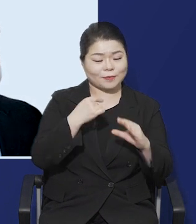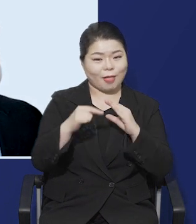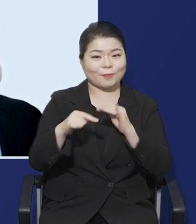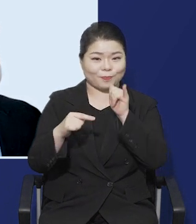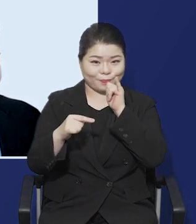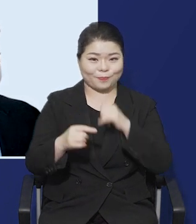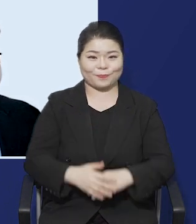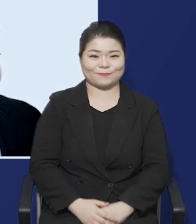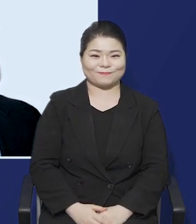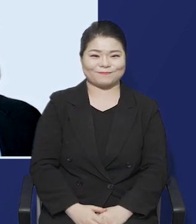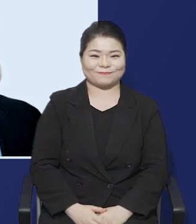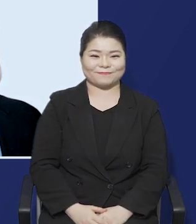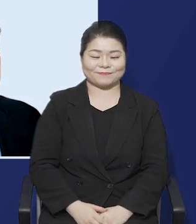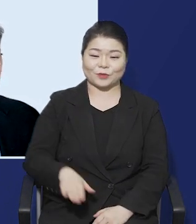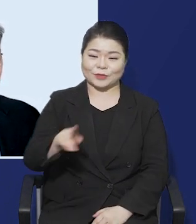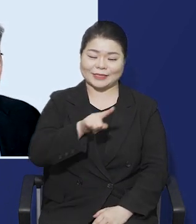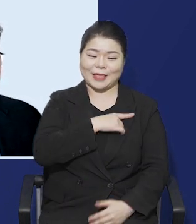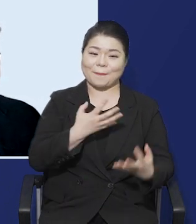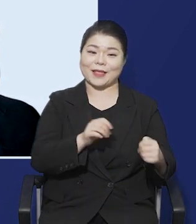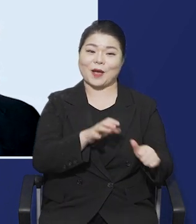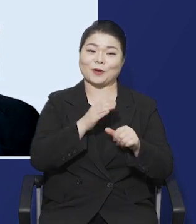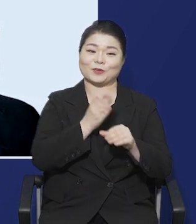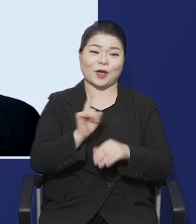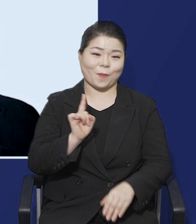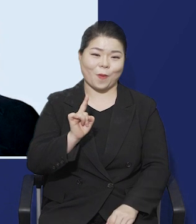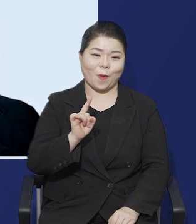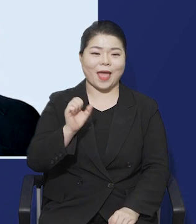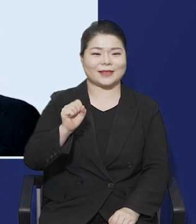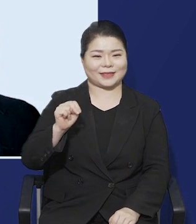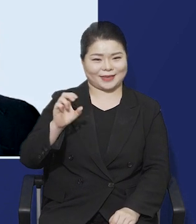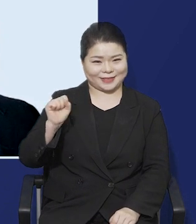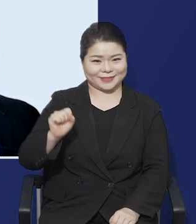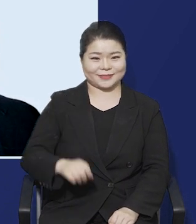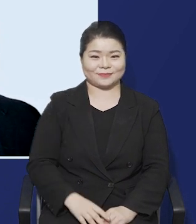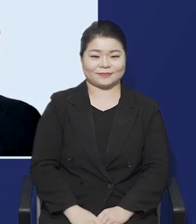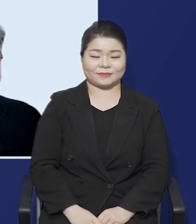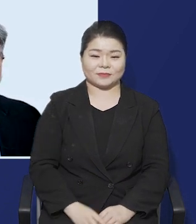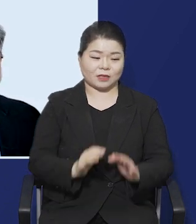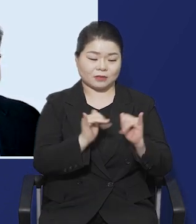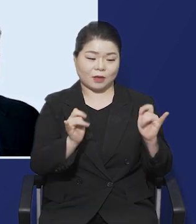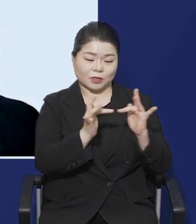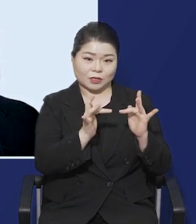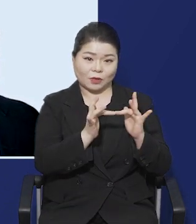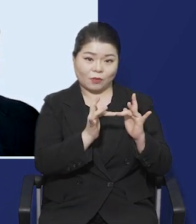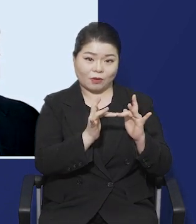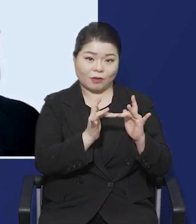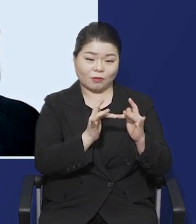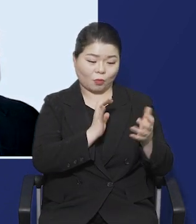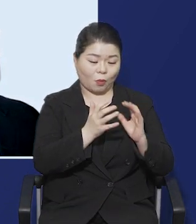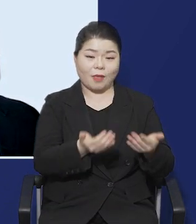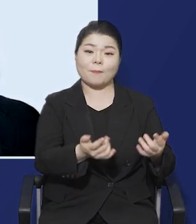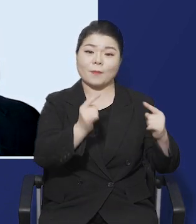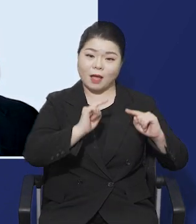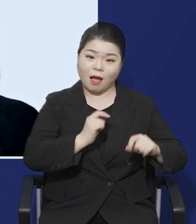있습니다. 다음은 우리가 가장 많이 활용하고 있는 소셜미디어입니다. 사람들을 온라인 토론에 참여시켜서 트래픽과